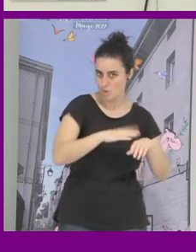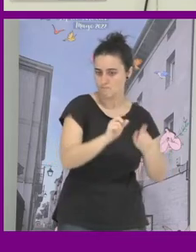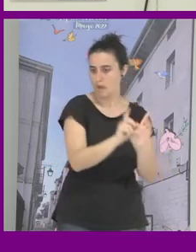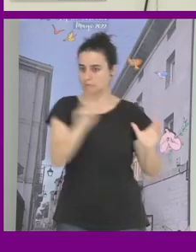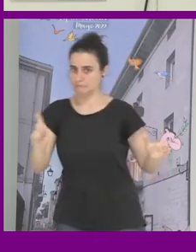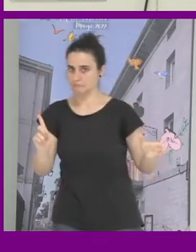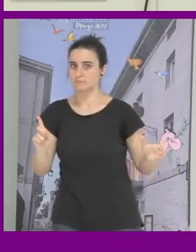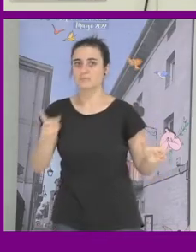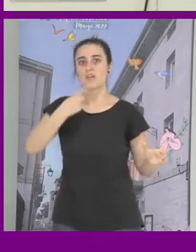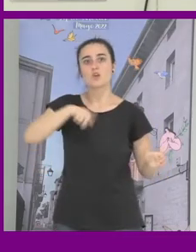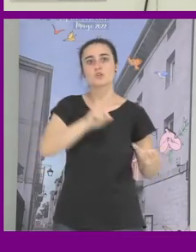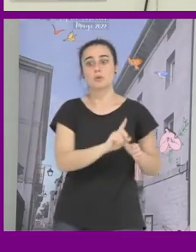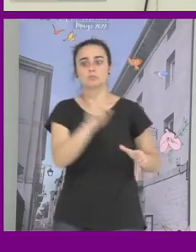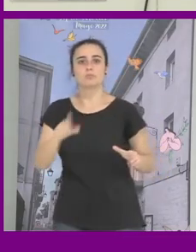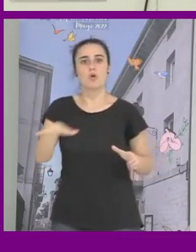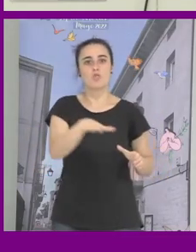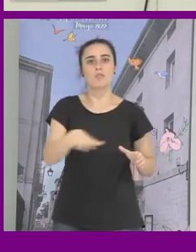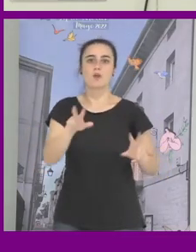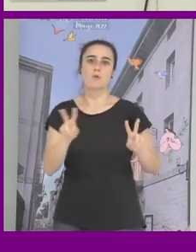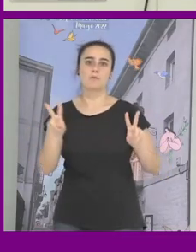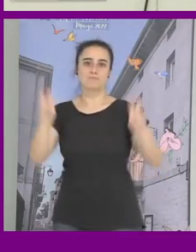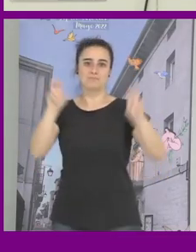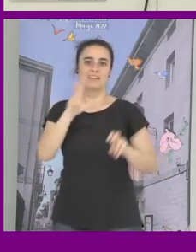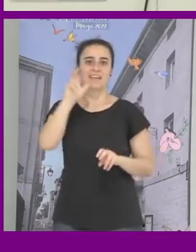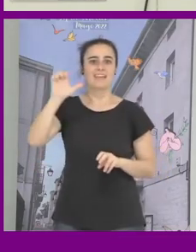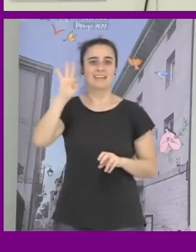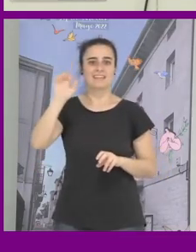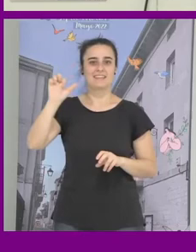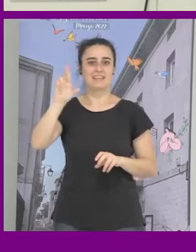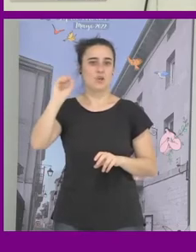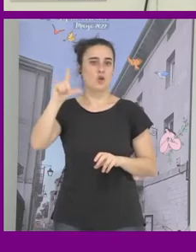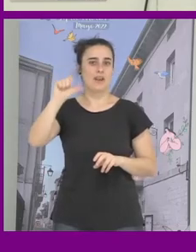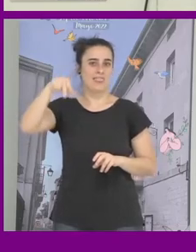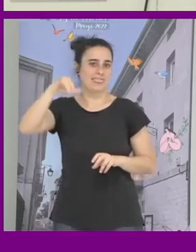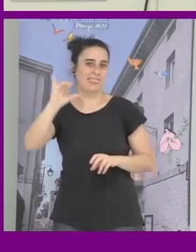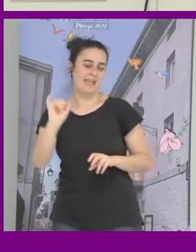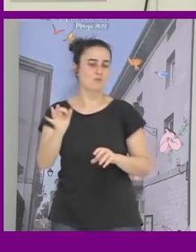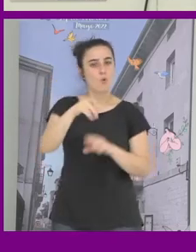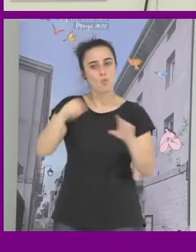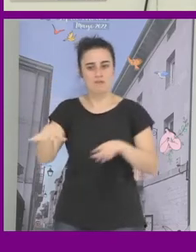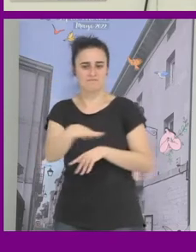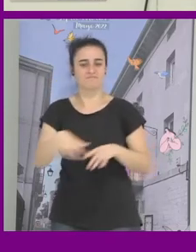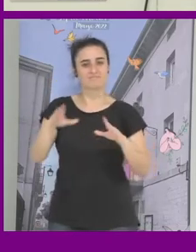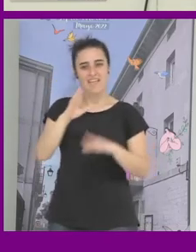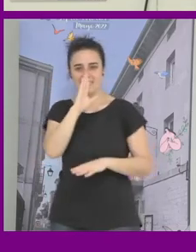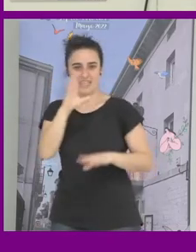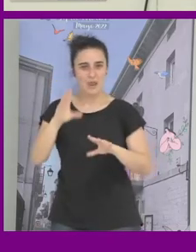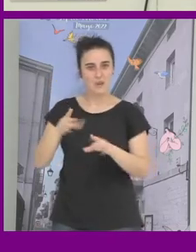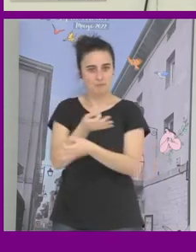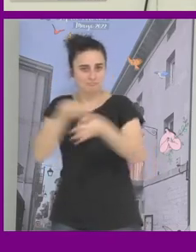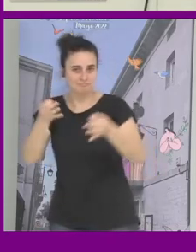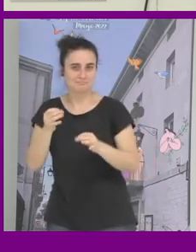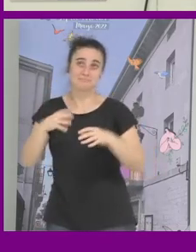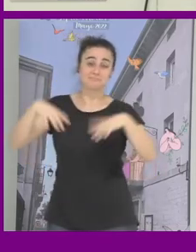heterolandiara migratu dugu, ez? Osea, hasiera batean sexilioa bizi izan genuen gure sexualitate askatasunez biziltzeko, baina amak izan